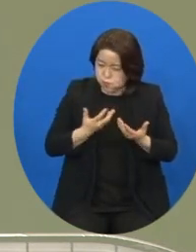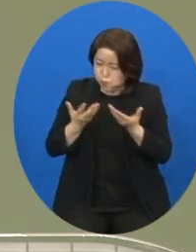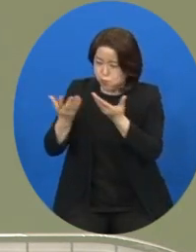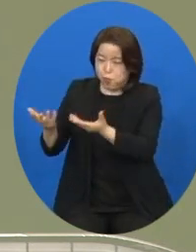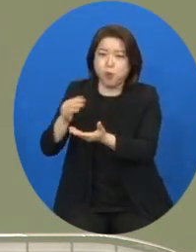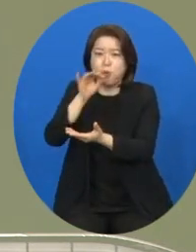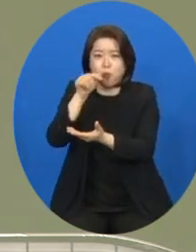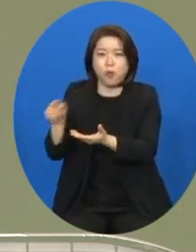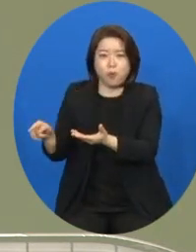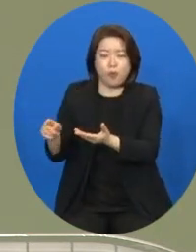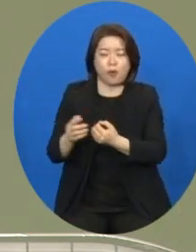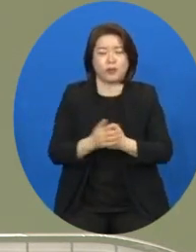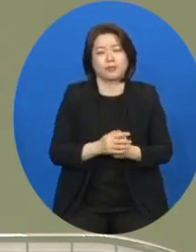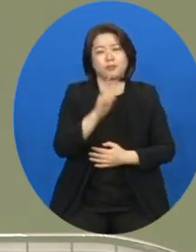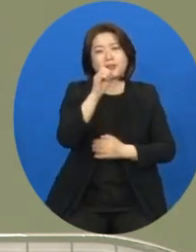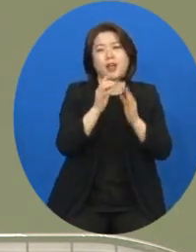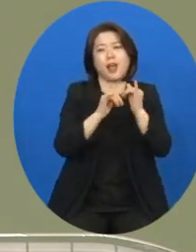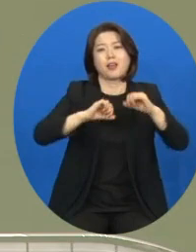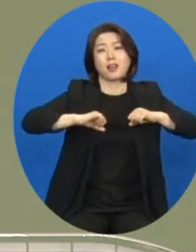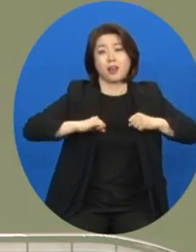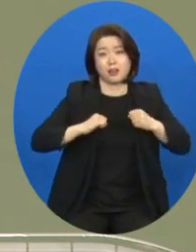여러분, 한 사람의 순종이